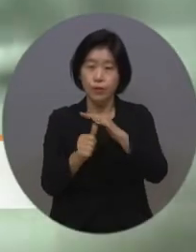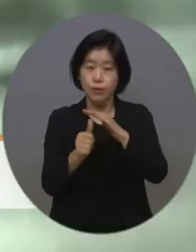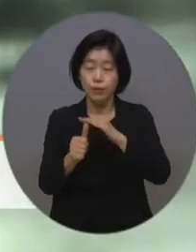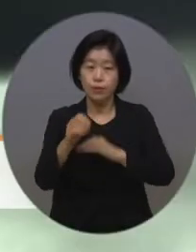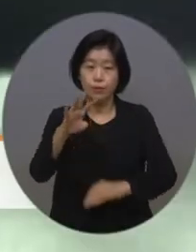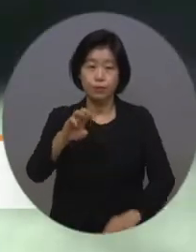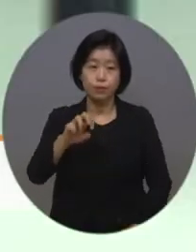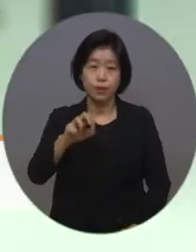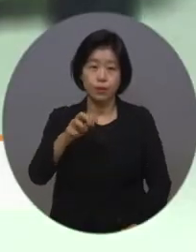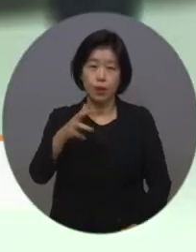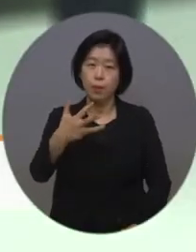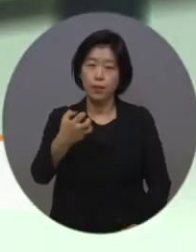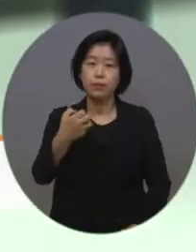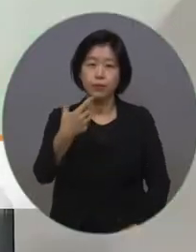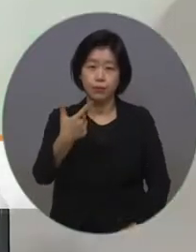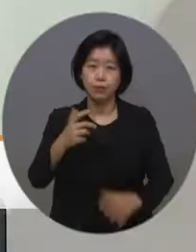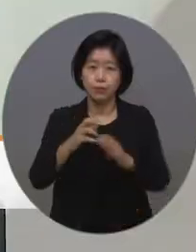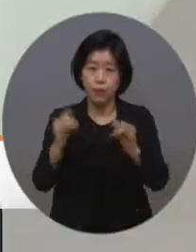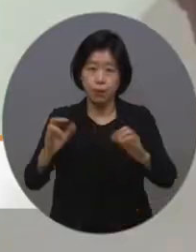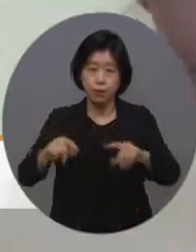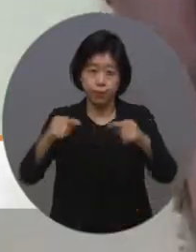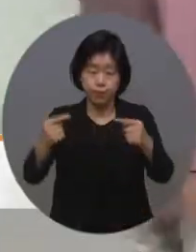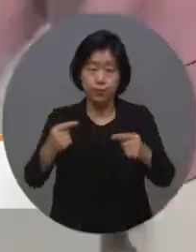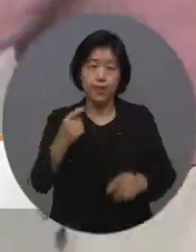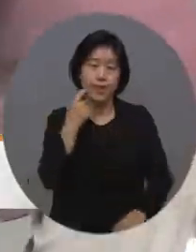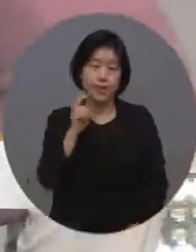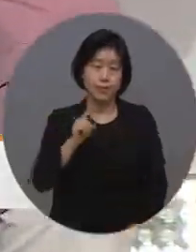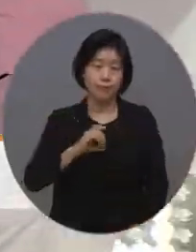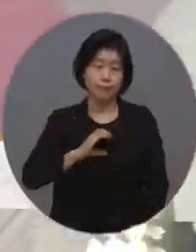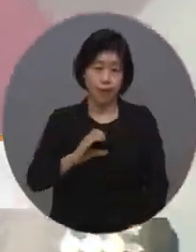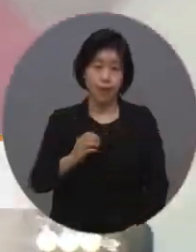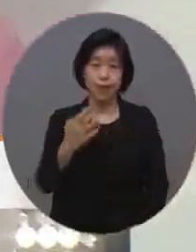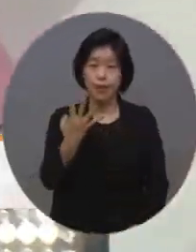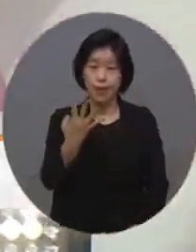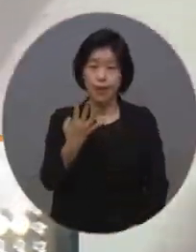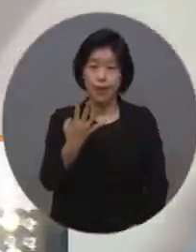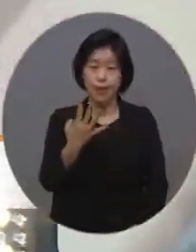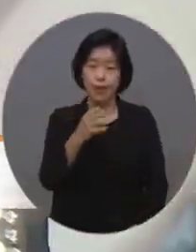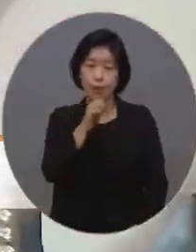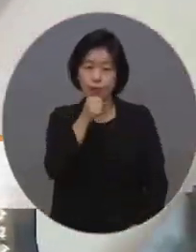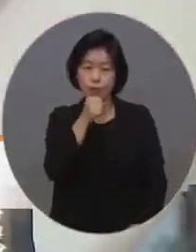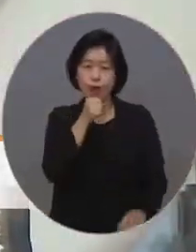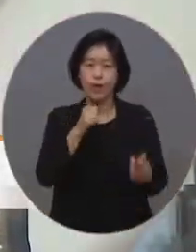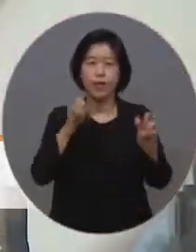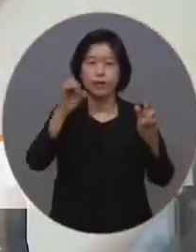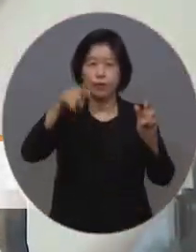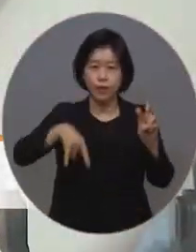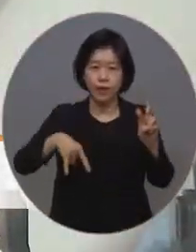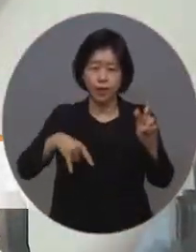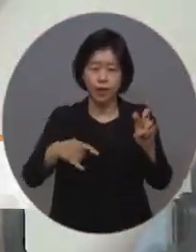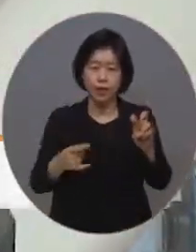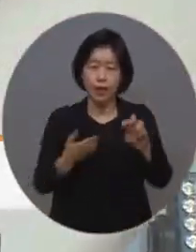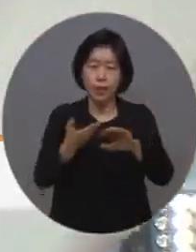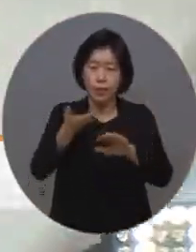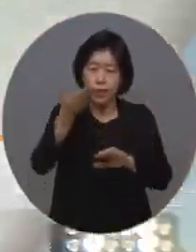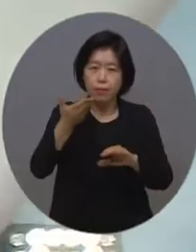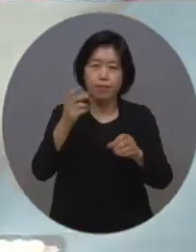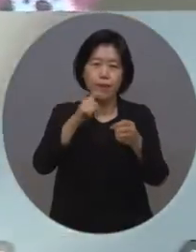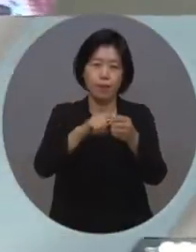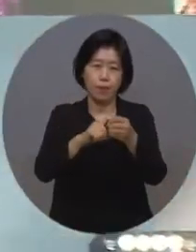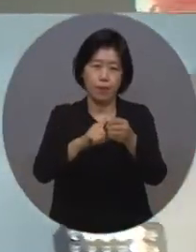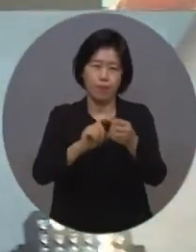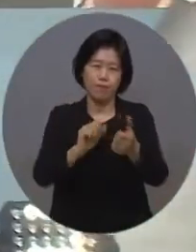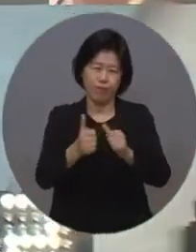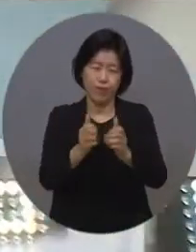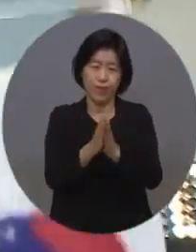총 158명을 파견해 금메달 4개 등 종합순위 20위 진입을 목표로 열띤 경쟁을 펼칩니다.